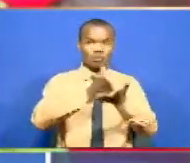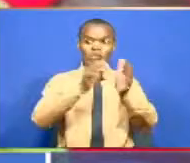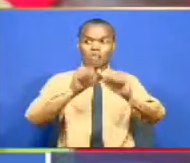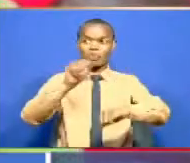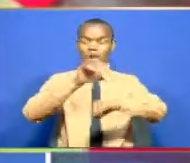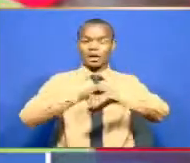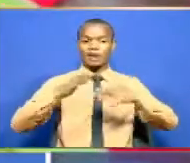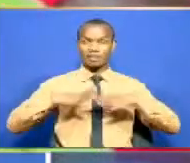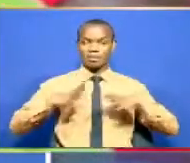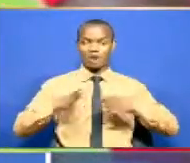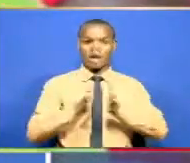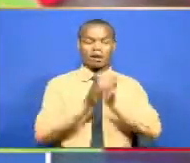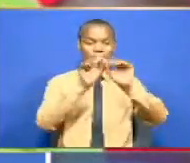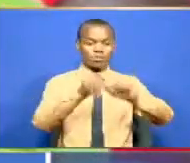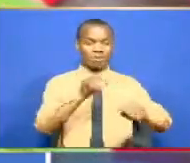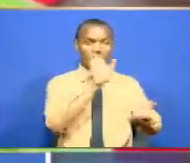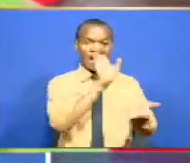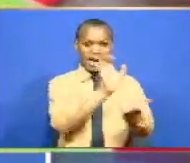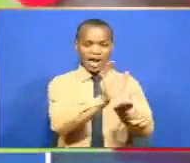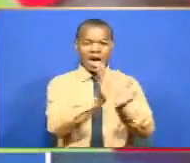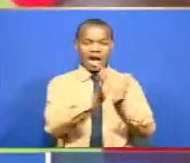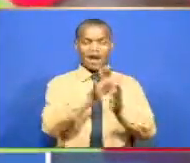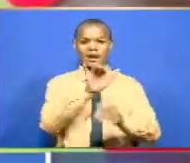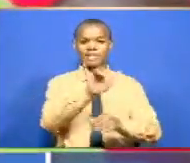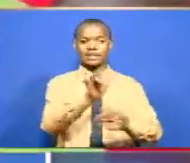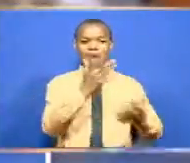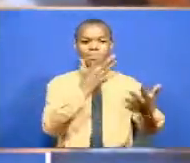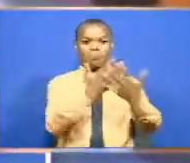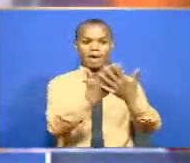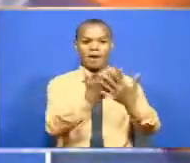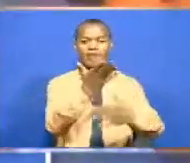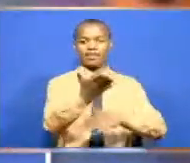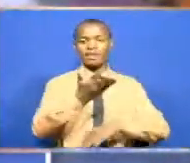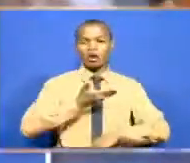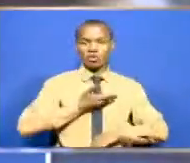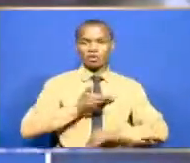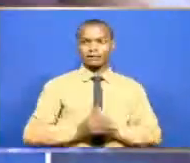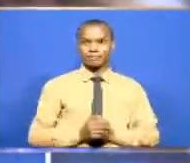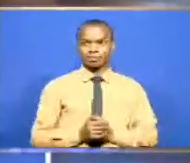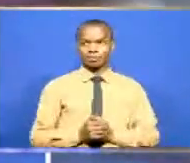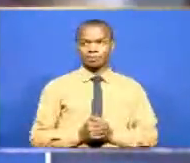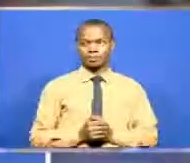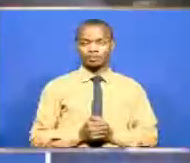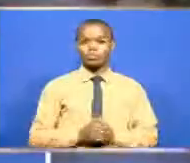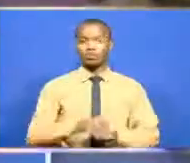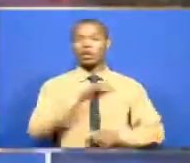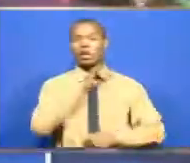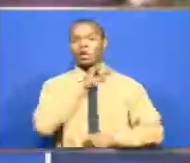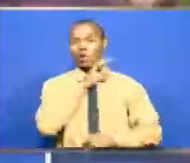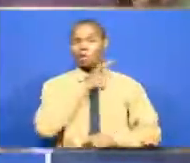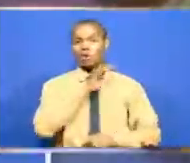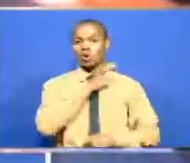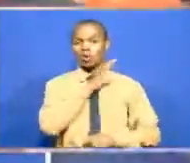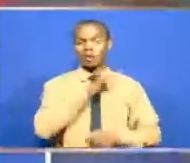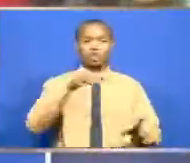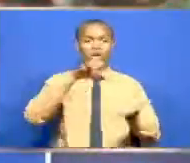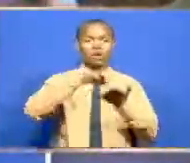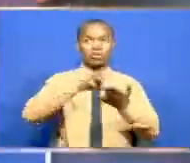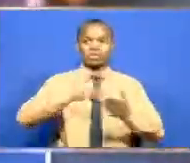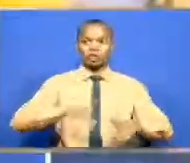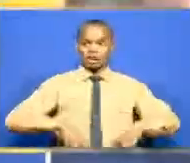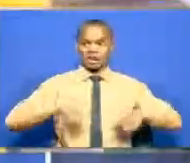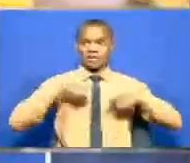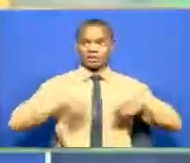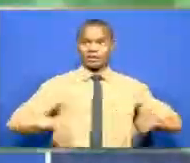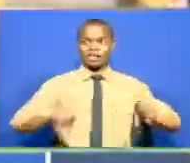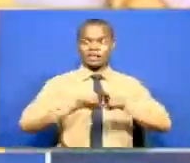washikwe na wawekwe ndani, and they stay in prison where they belong. Lalama zimetolewa kuhusu hali duni ya maisha ya familia hiyo